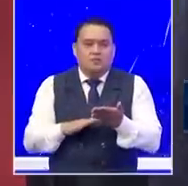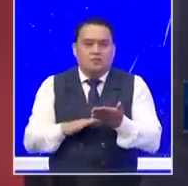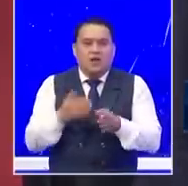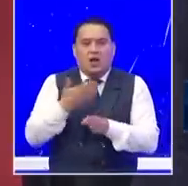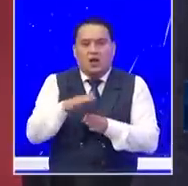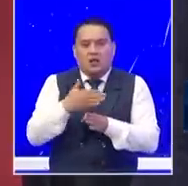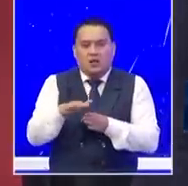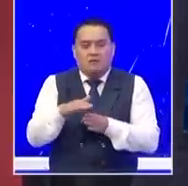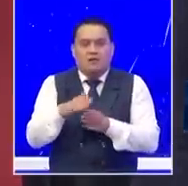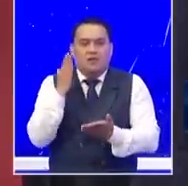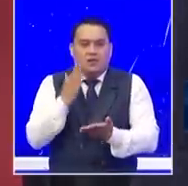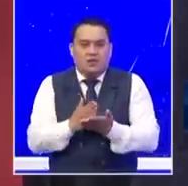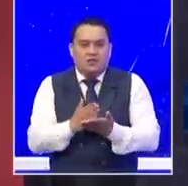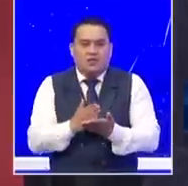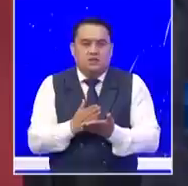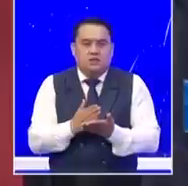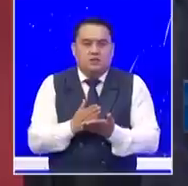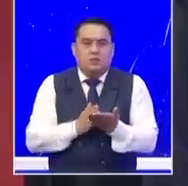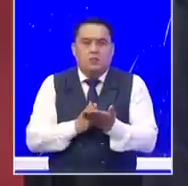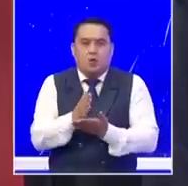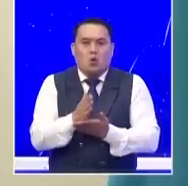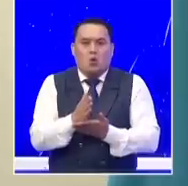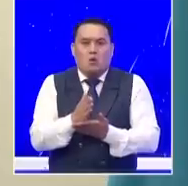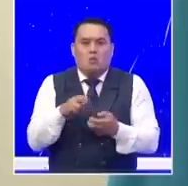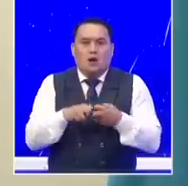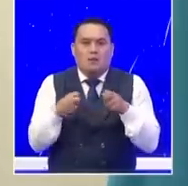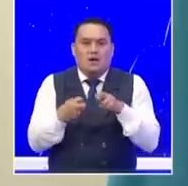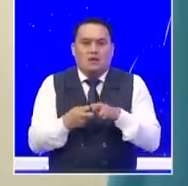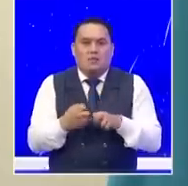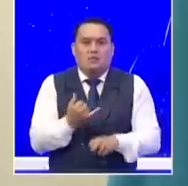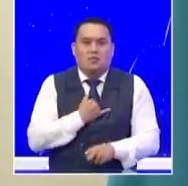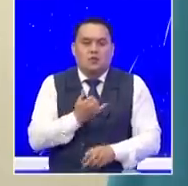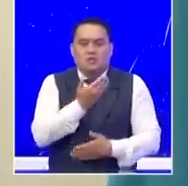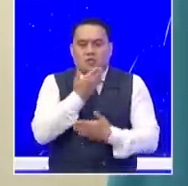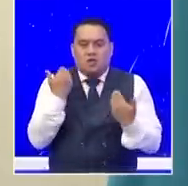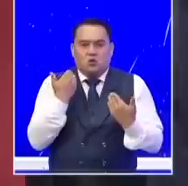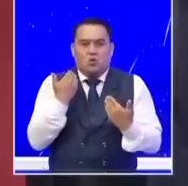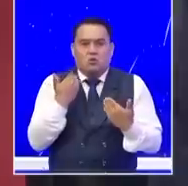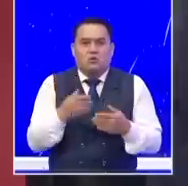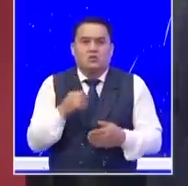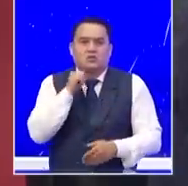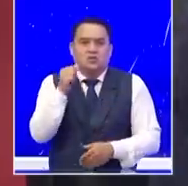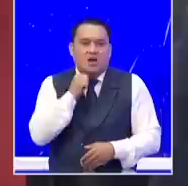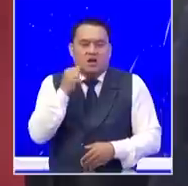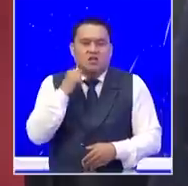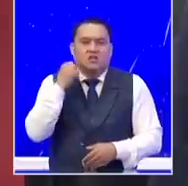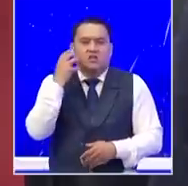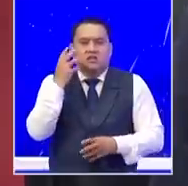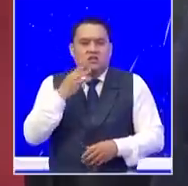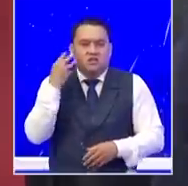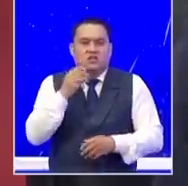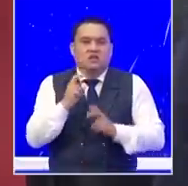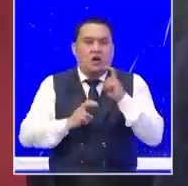тоже идет, по ним проблем нету на сегодняшний день. По совзаводам мы на прошлой неделе